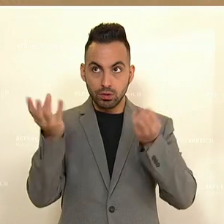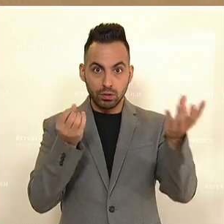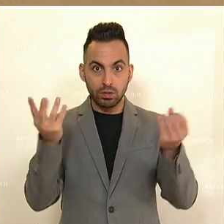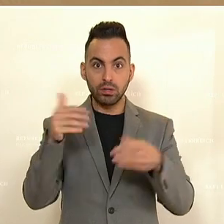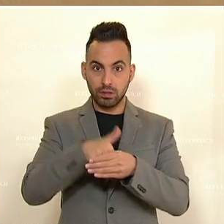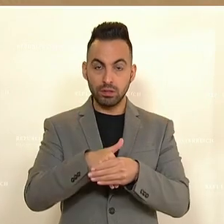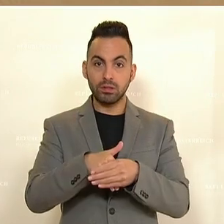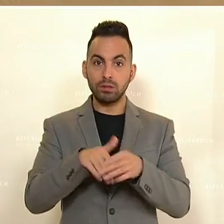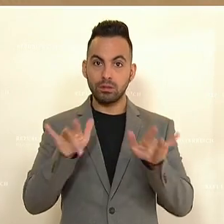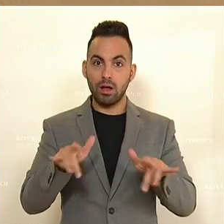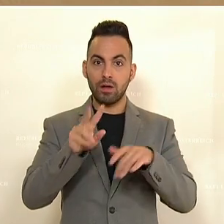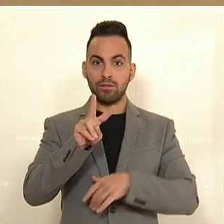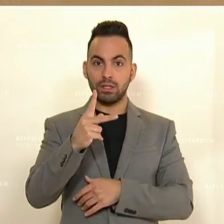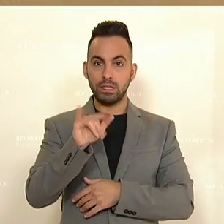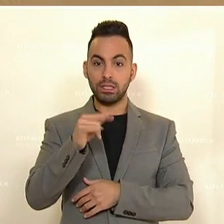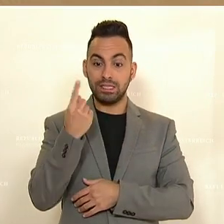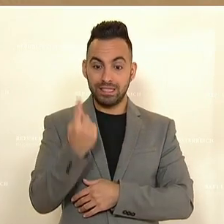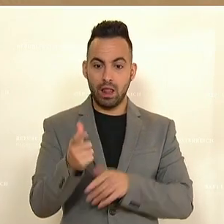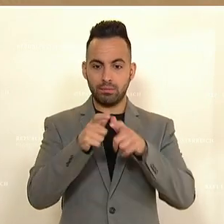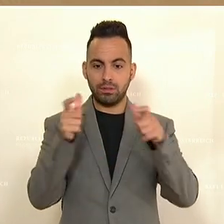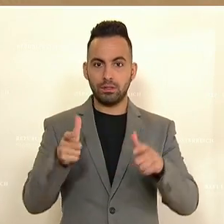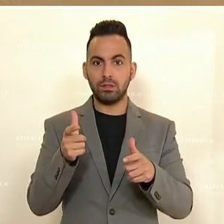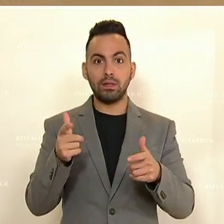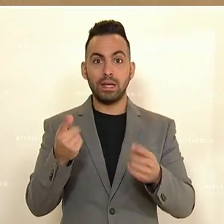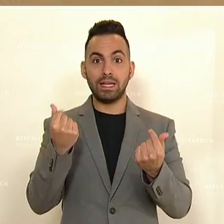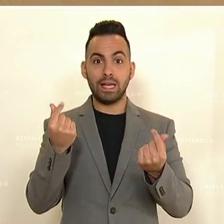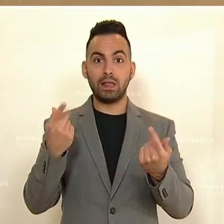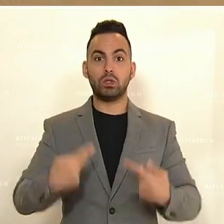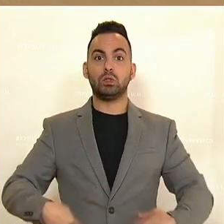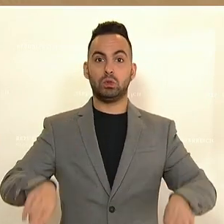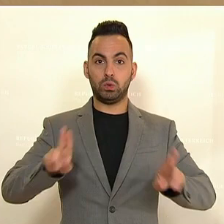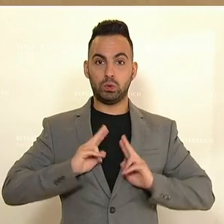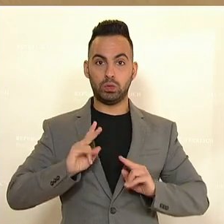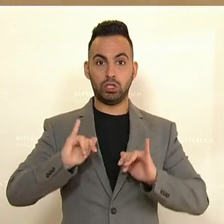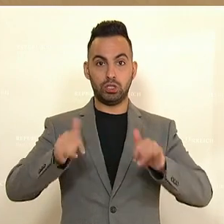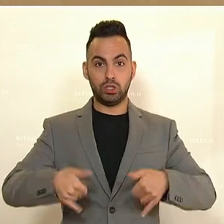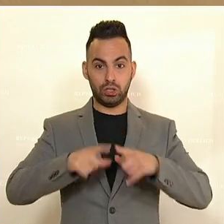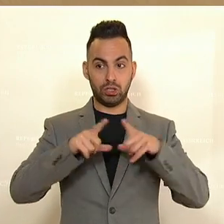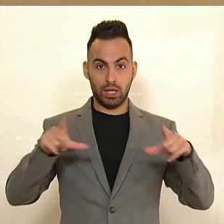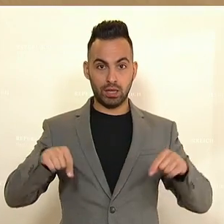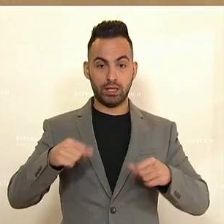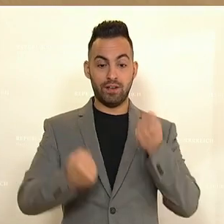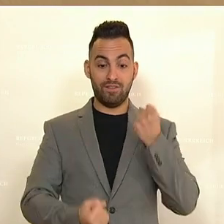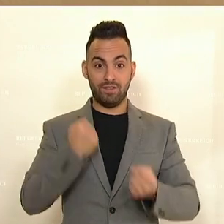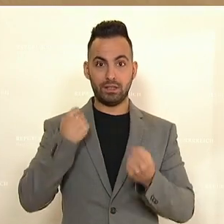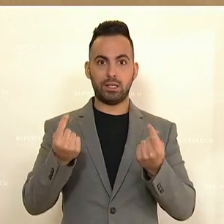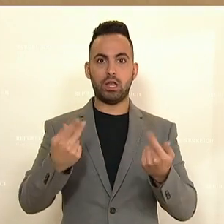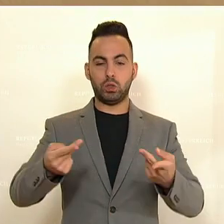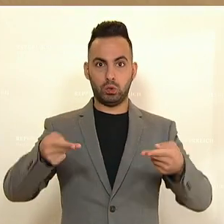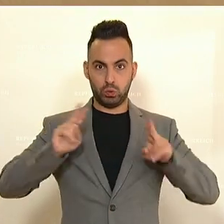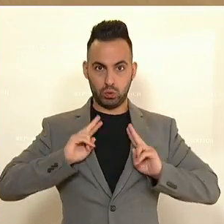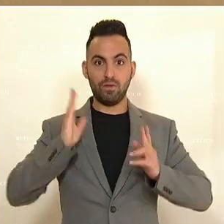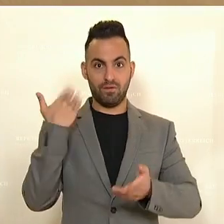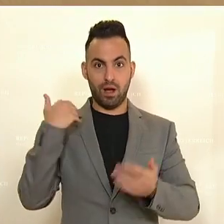da hat der VKI dafür gesorgt, dass man das Geld für die Skikarte, das Geld fürs Fitnesscenter zurückbekommen hat.